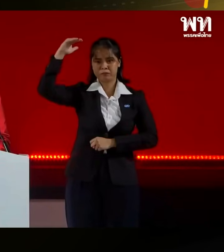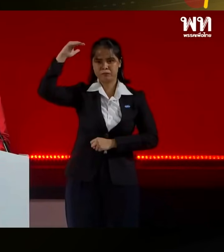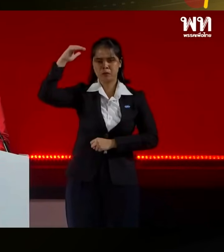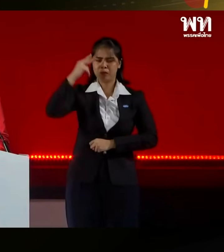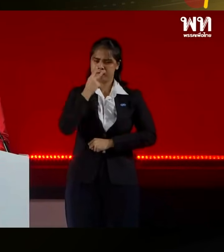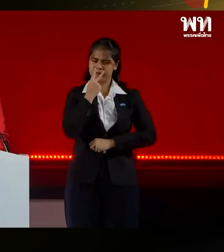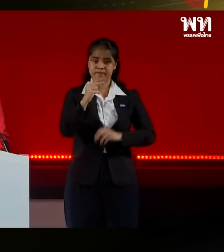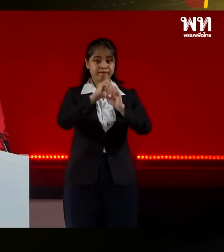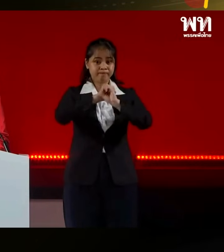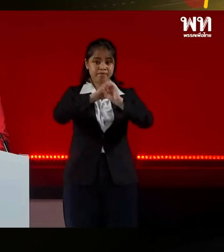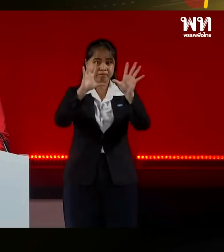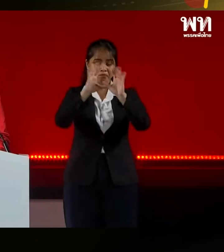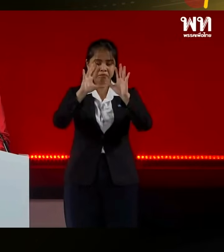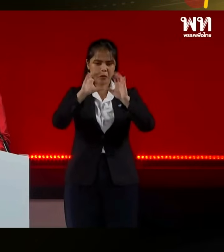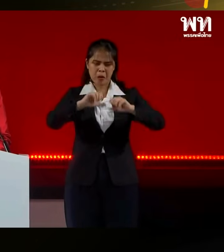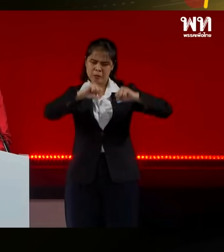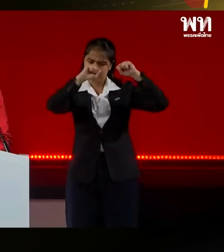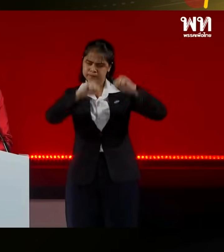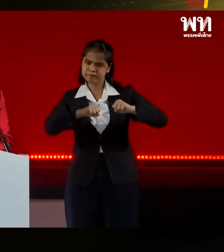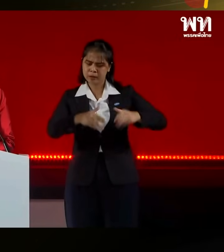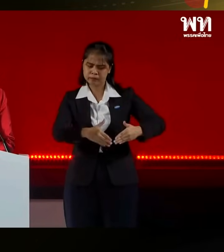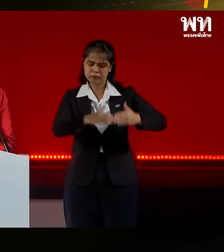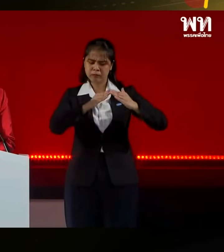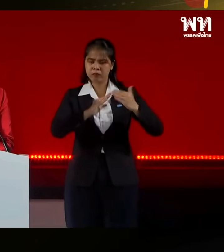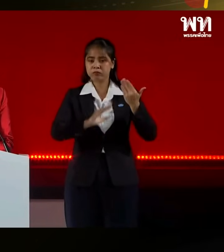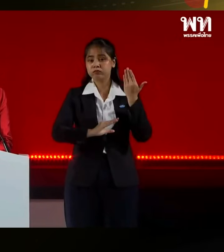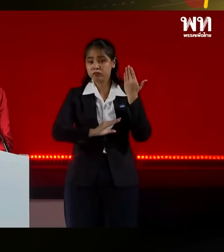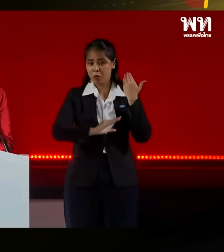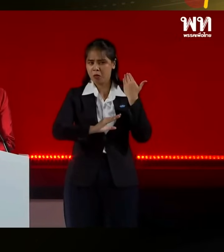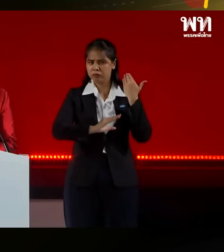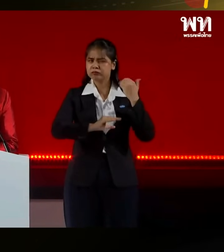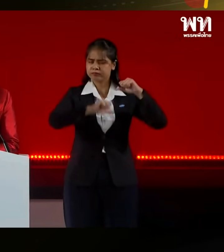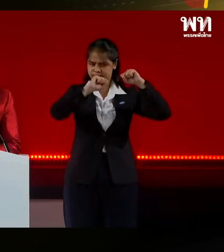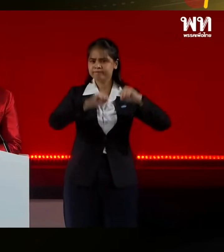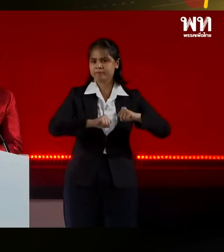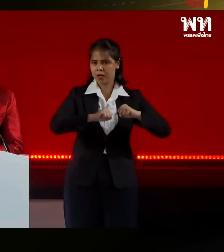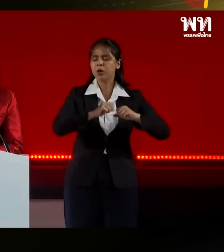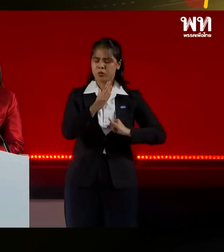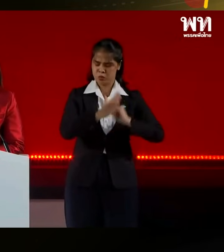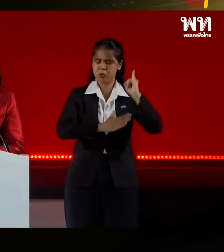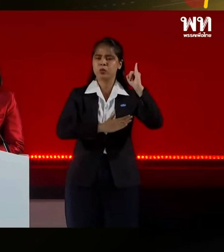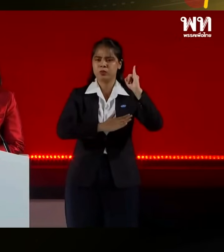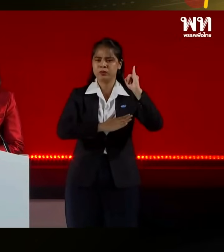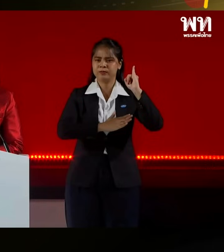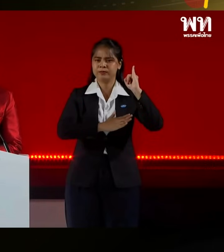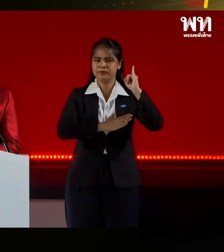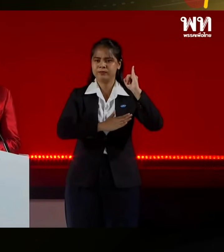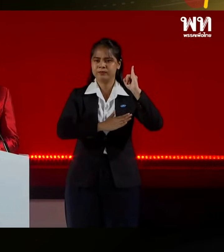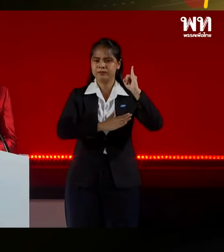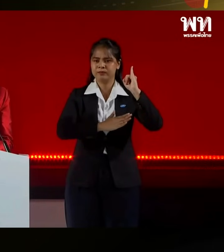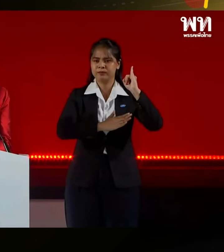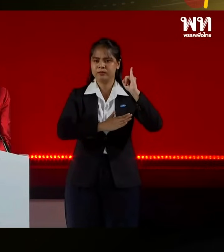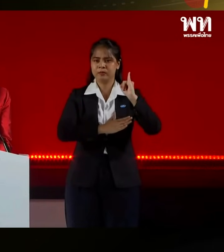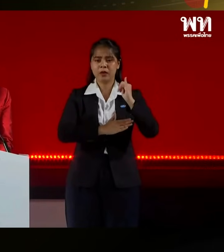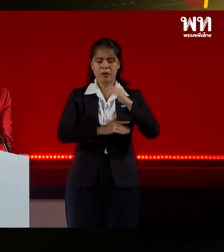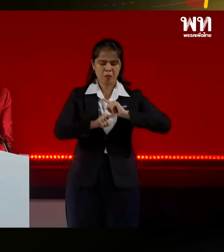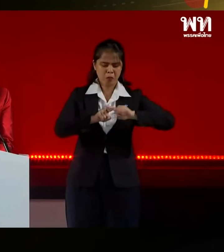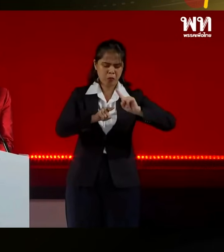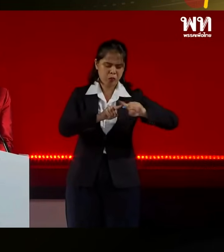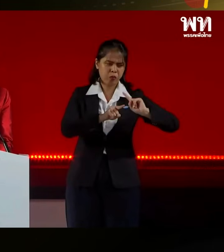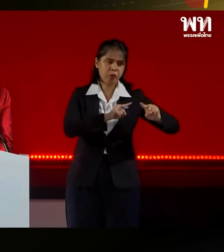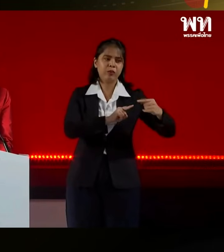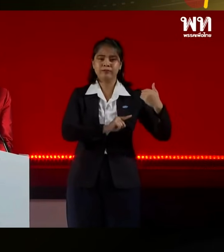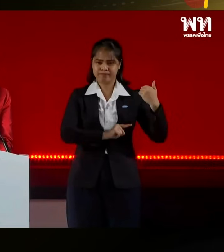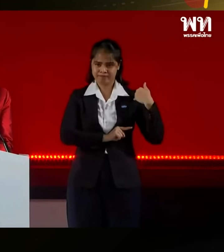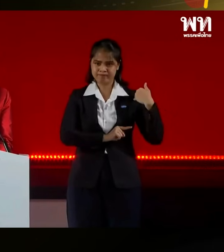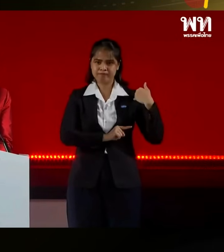ายพูดอย่างคุณสนอเทียนทองเนี่ยก็เป็นนักการเมืองเป็นนักเลงไทยโบราณ ครับ ผมรู้จักท่านดีพูดไหนคำไหนคำนั้น